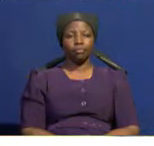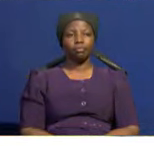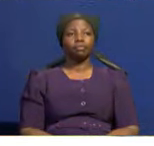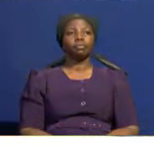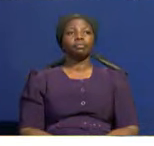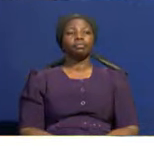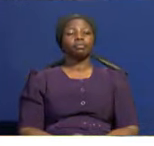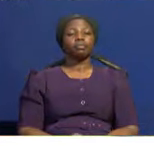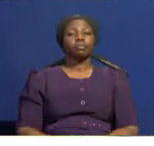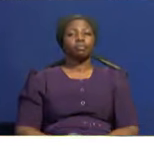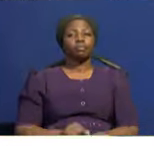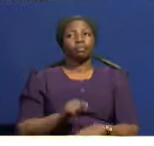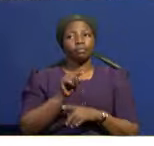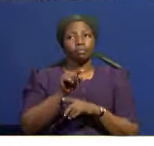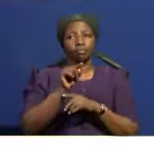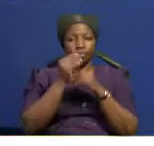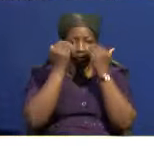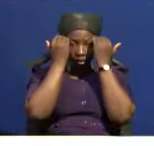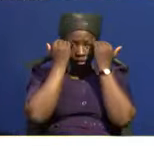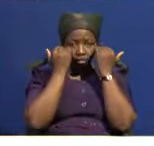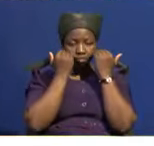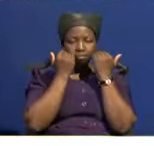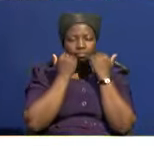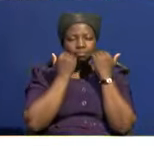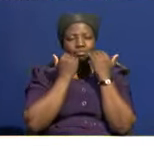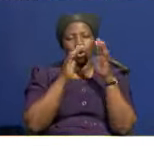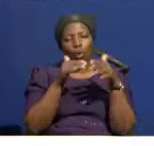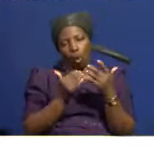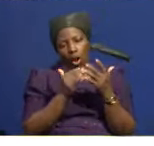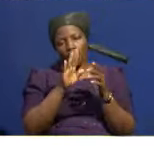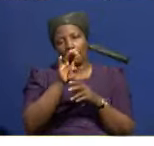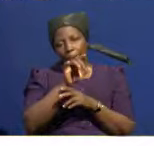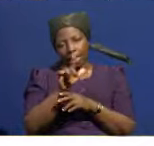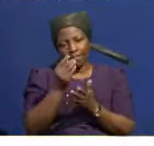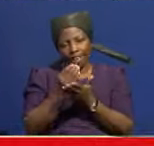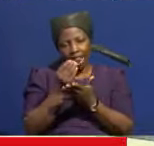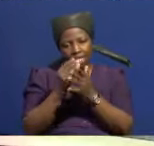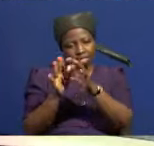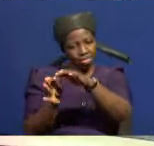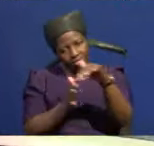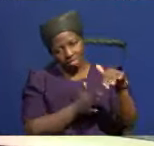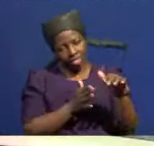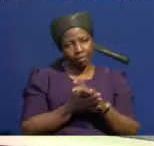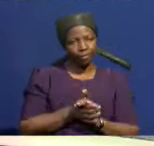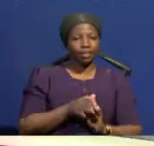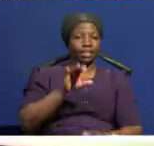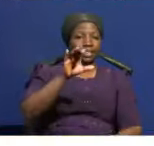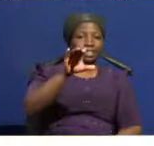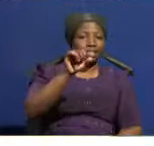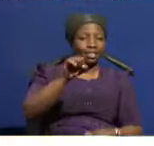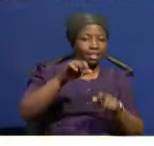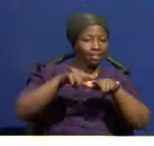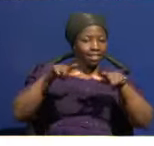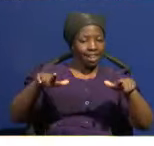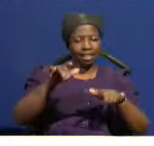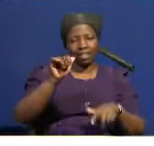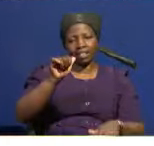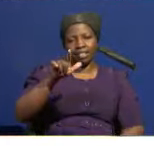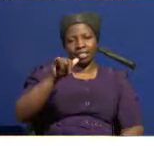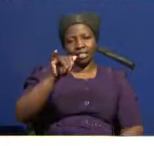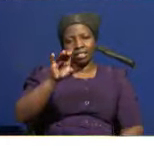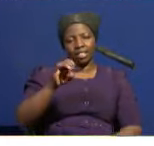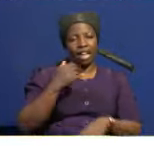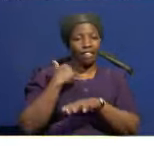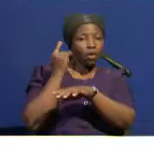Na tukiachana na hatima ya mswada wa fedha kwingineko, ni kwamba waziri wa ardhi Alice Wahome amewatahadharisha